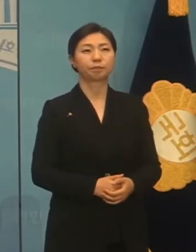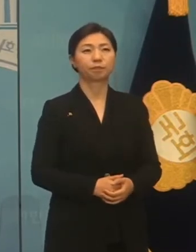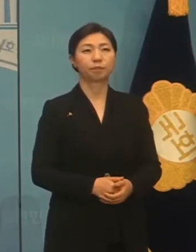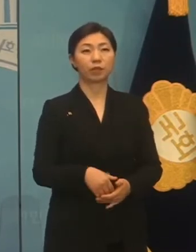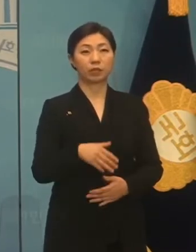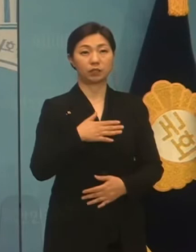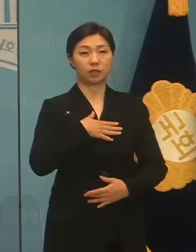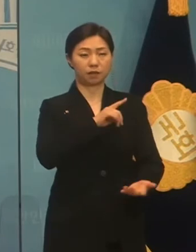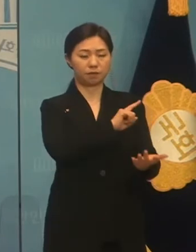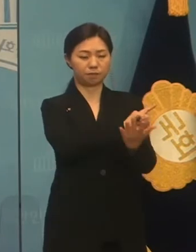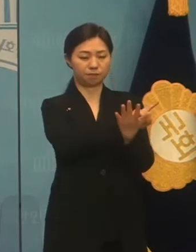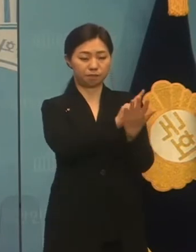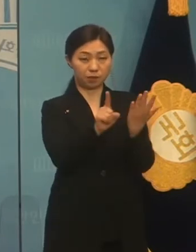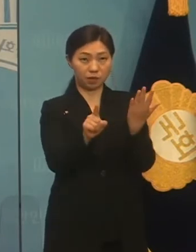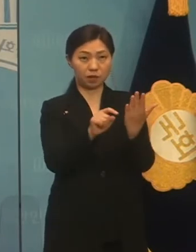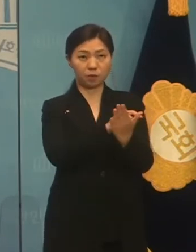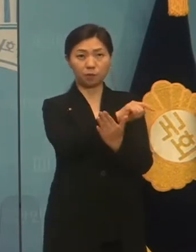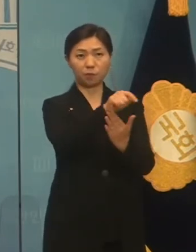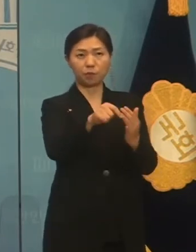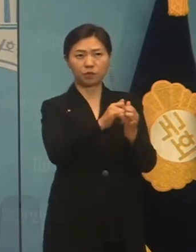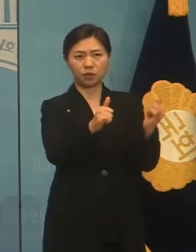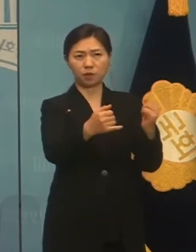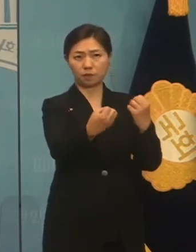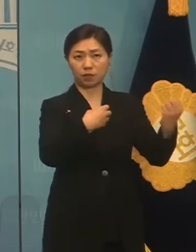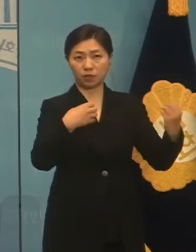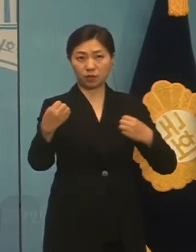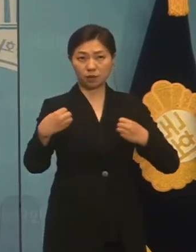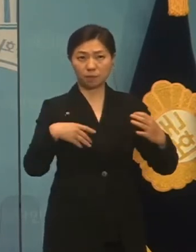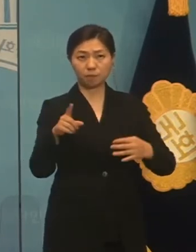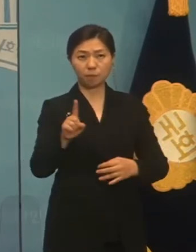제가 많은 분들이 한결같이 하시는 말씀들은